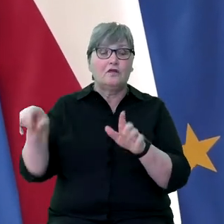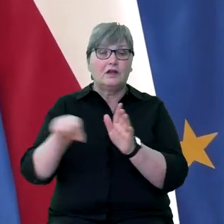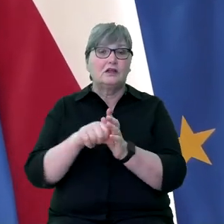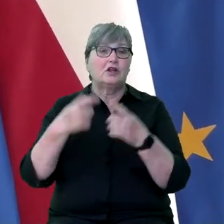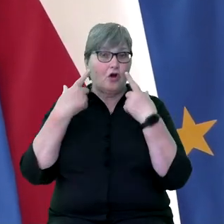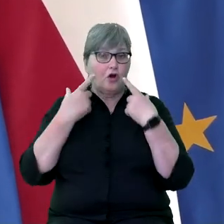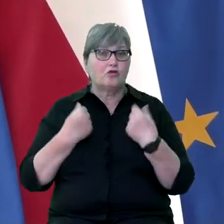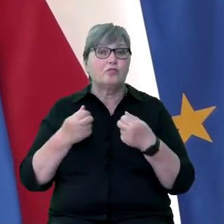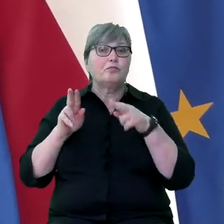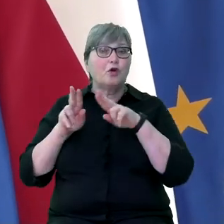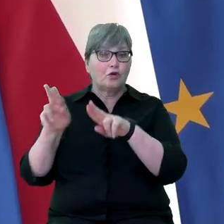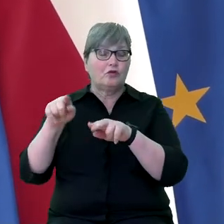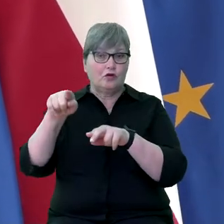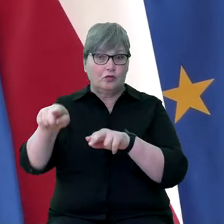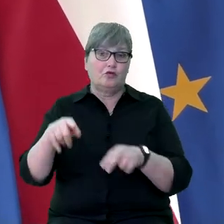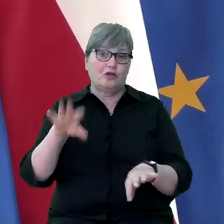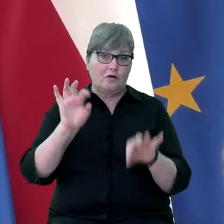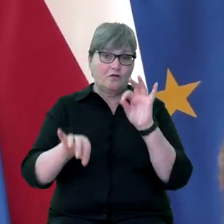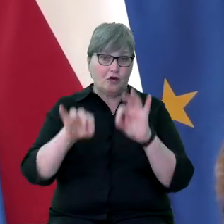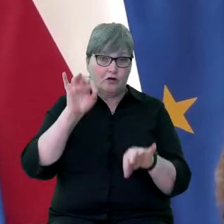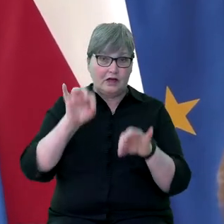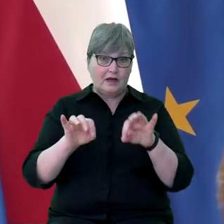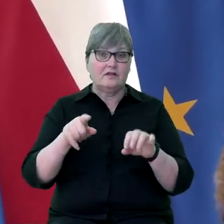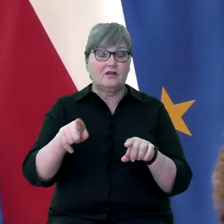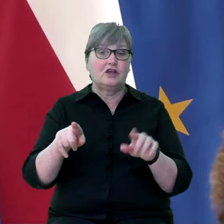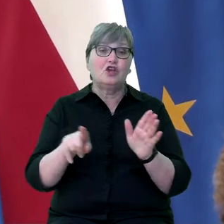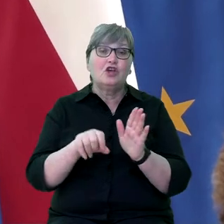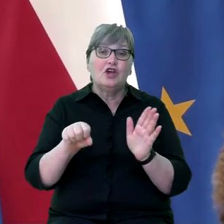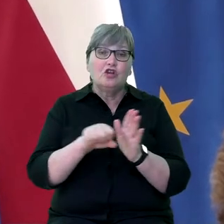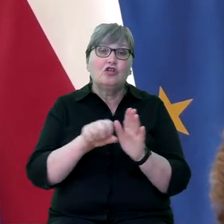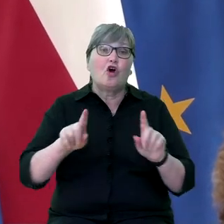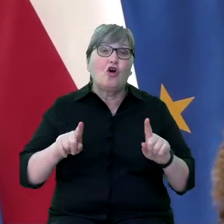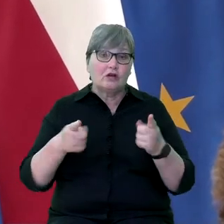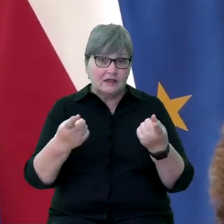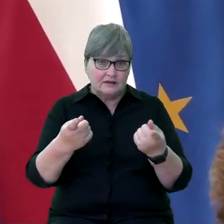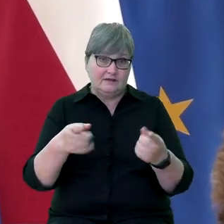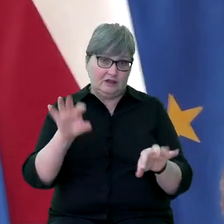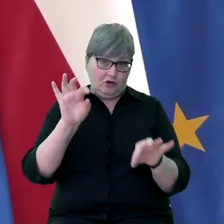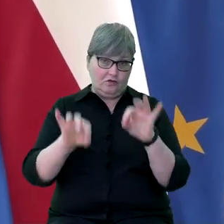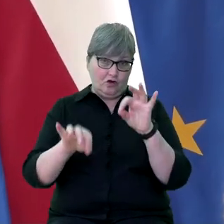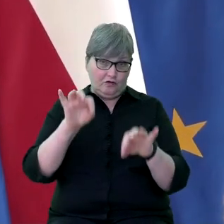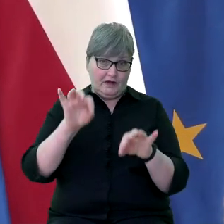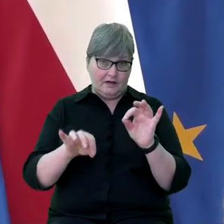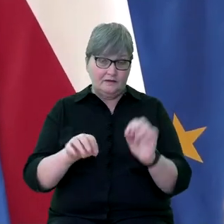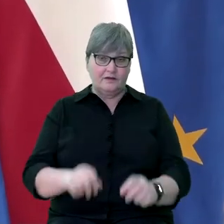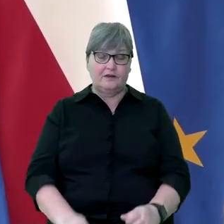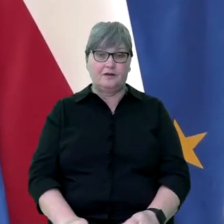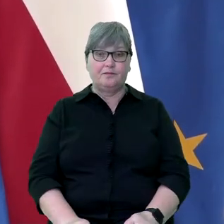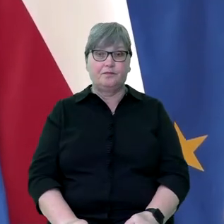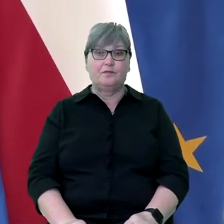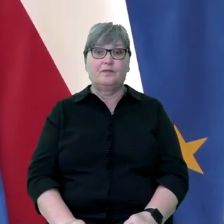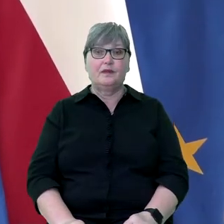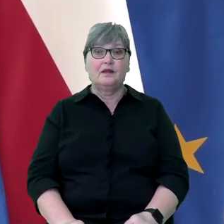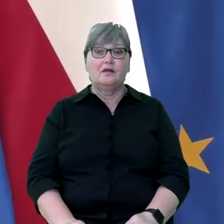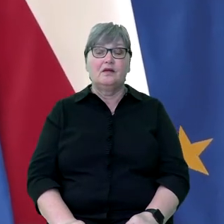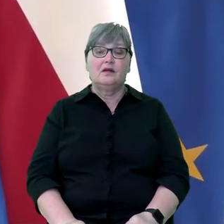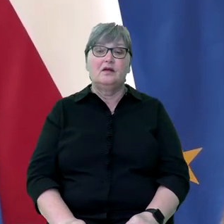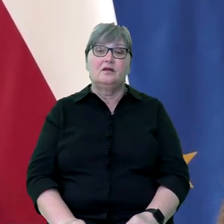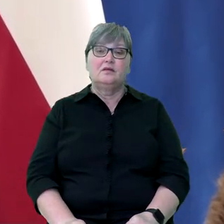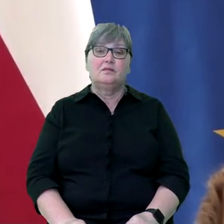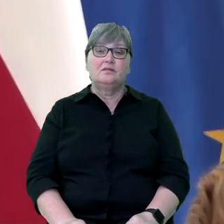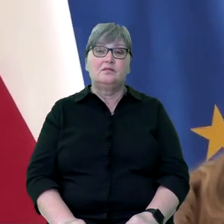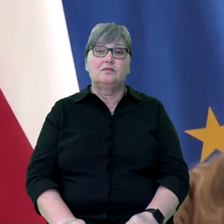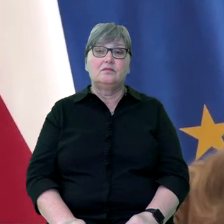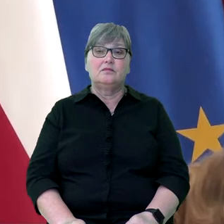i organizatorów konferencji z okazji stulecia uchwalenia przez Sejm II Rzeczypospolitej Polskiej ustawy o Państwowej Służbie